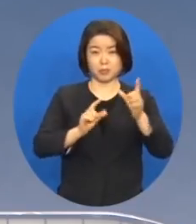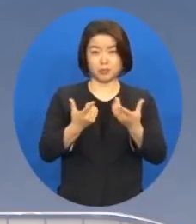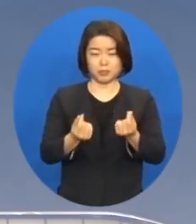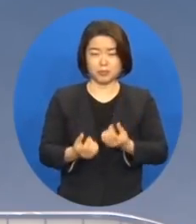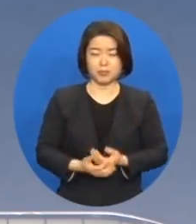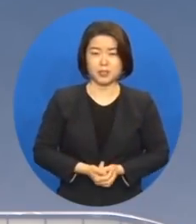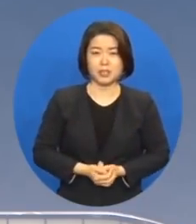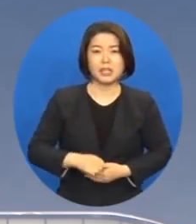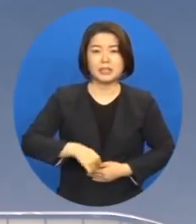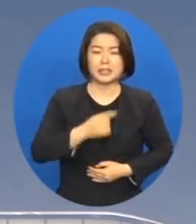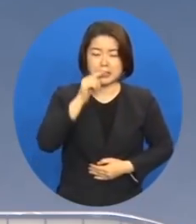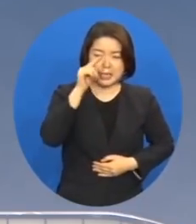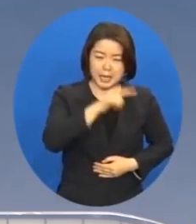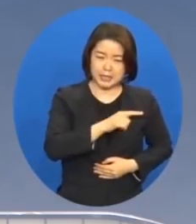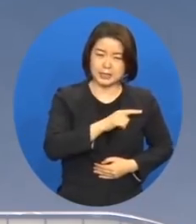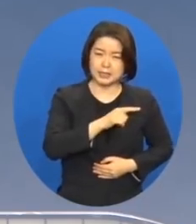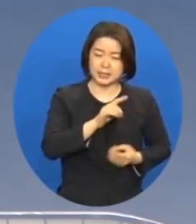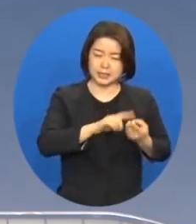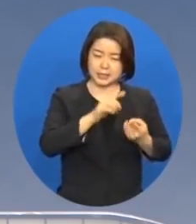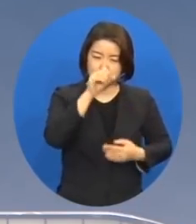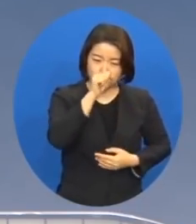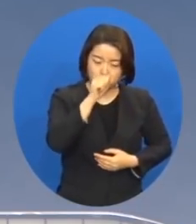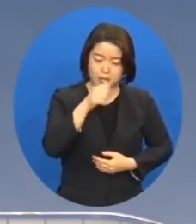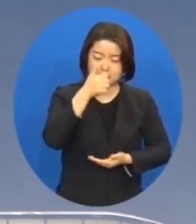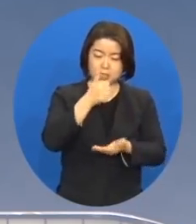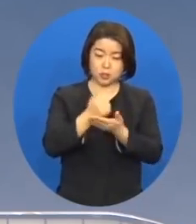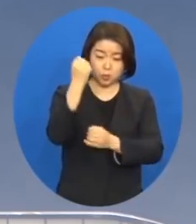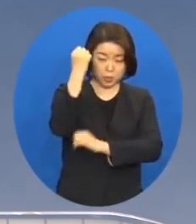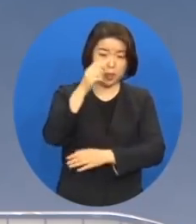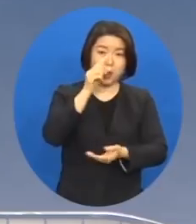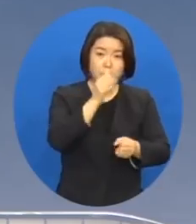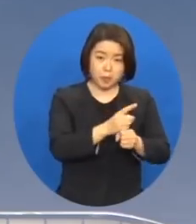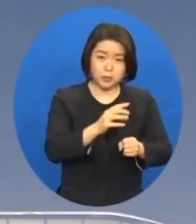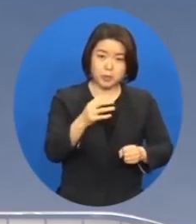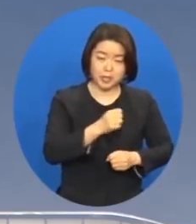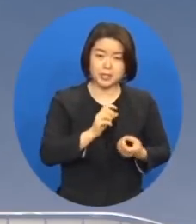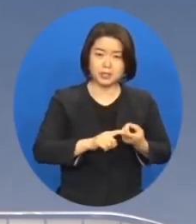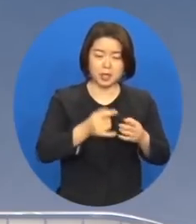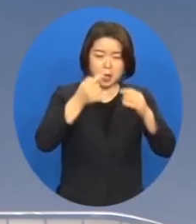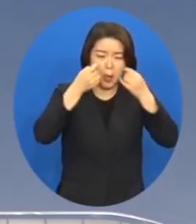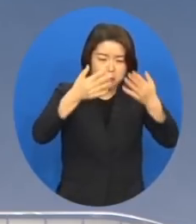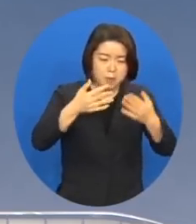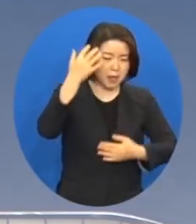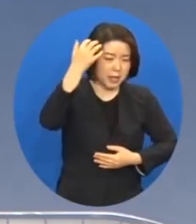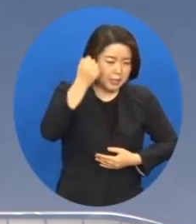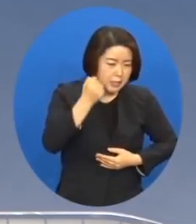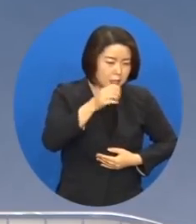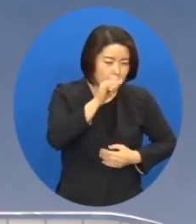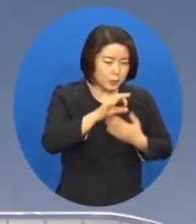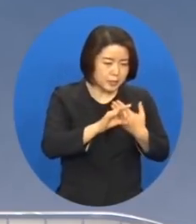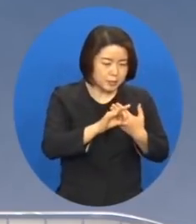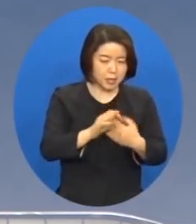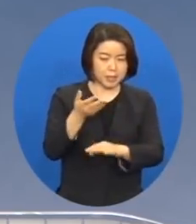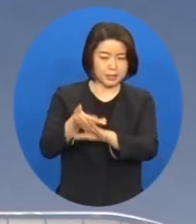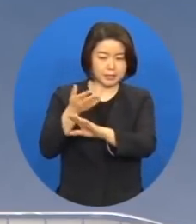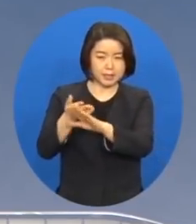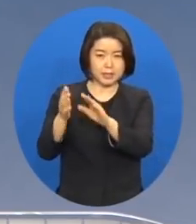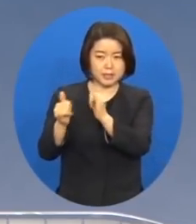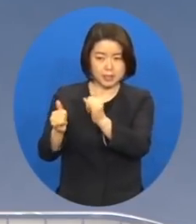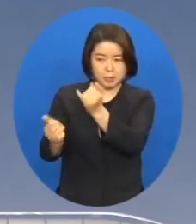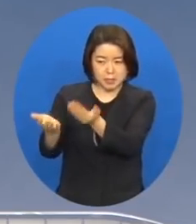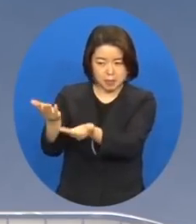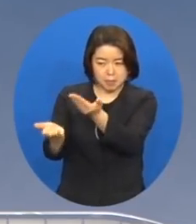자기가 악을 좋아하는 죄의 본성을 가지고 있다는 사실을 분명히 명심하고 있으면 남에 대해서 이렇게 말할 수